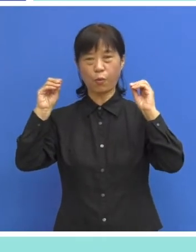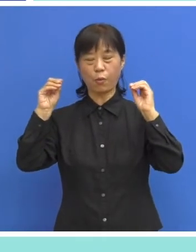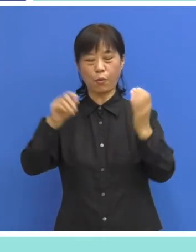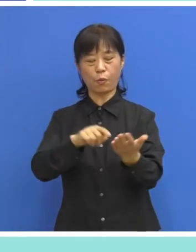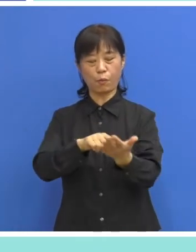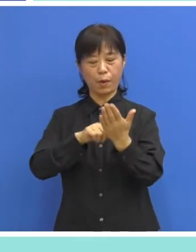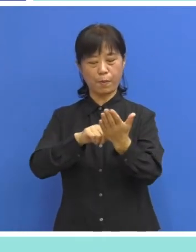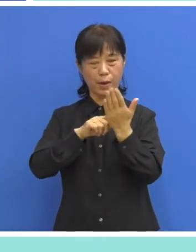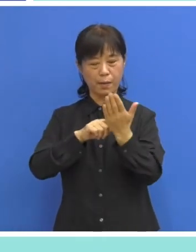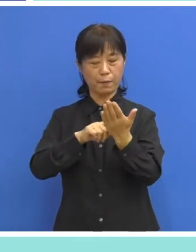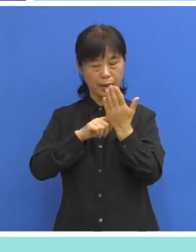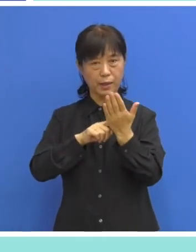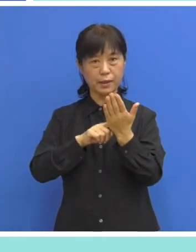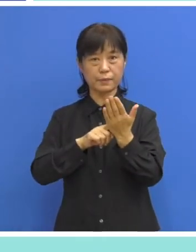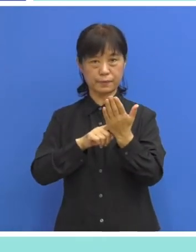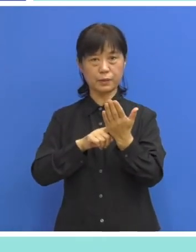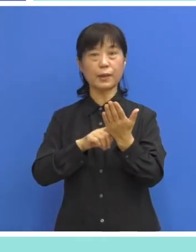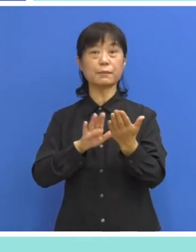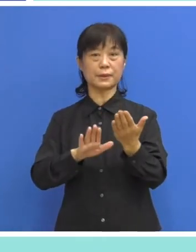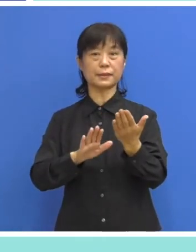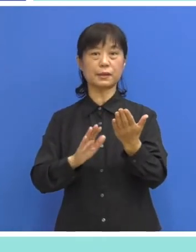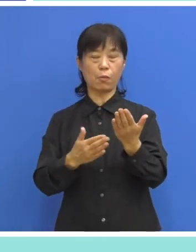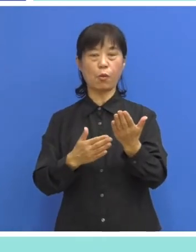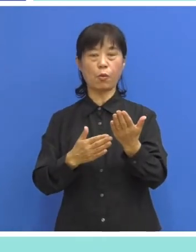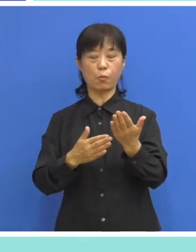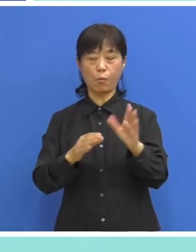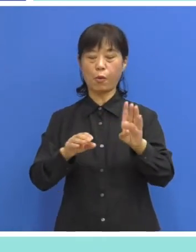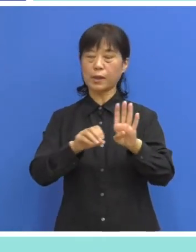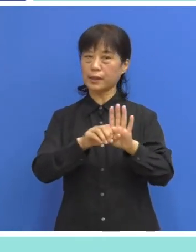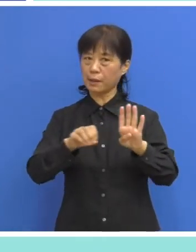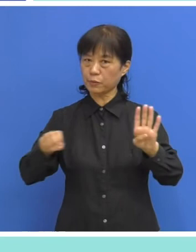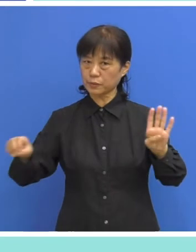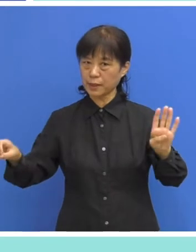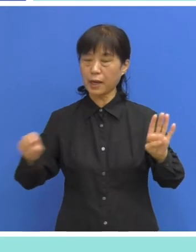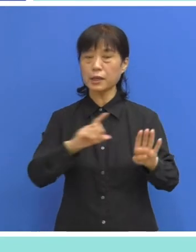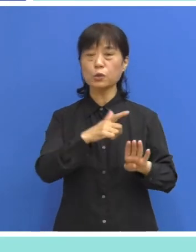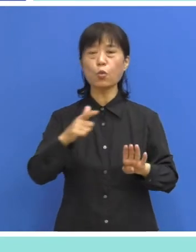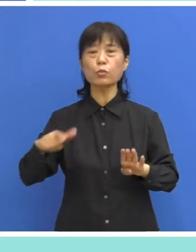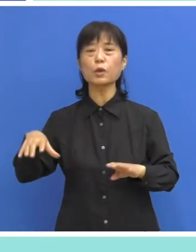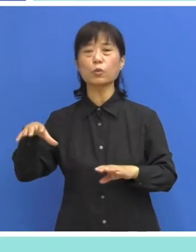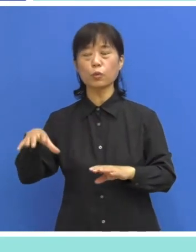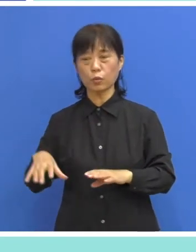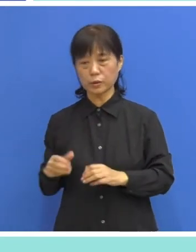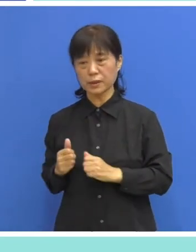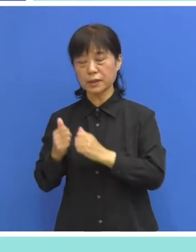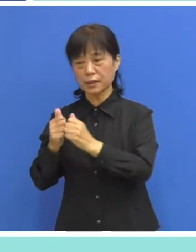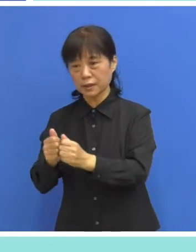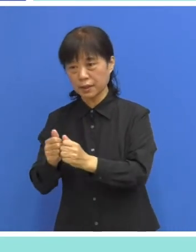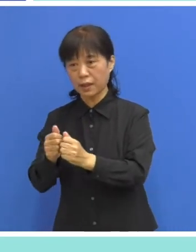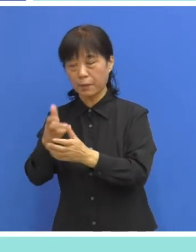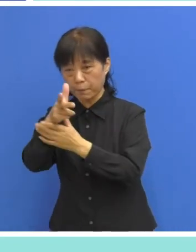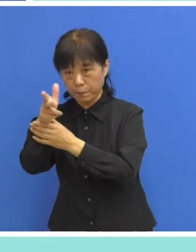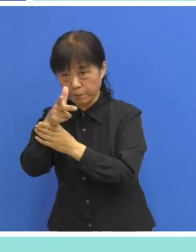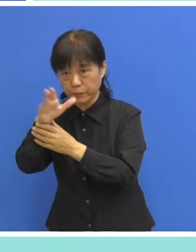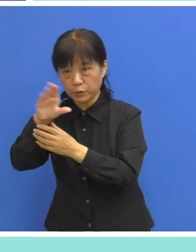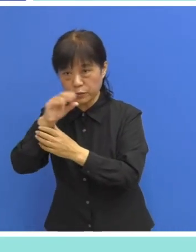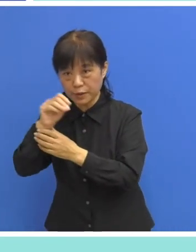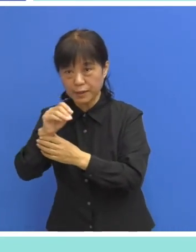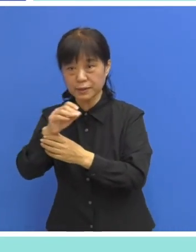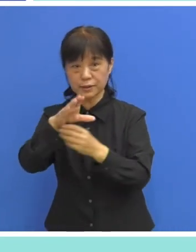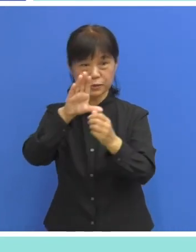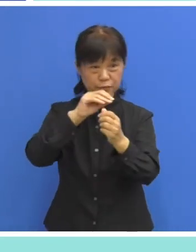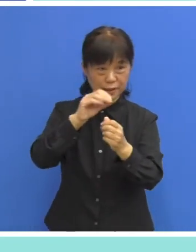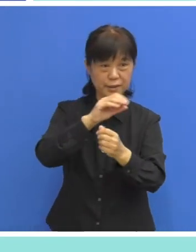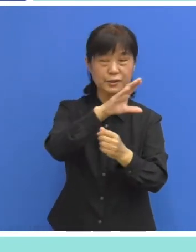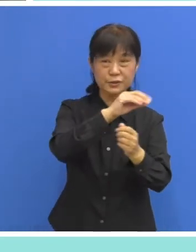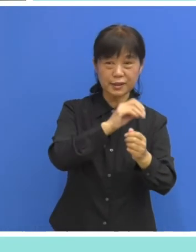で更新をされていきますが、加えて、まあ、ケーブルさんあのいろんな会場に取材に行かれてます。テレビを